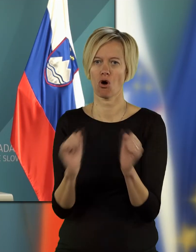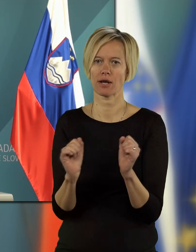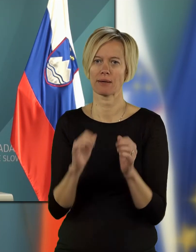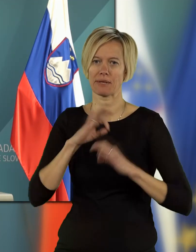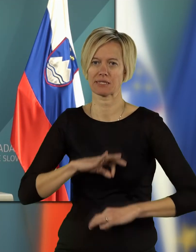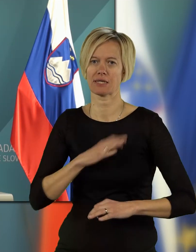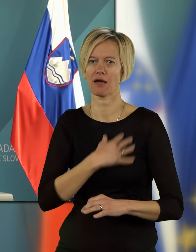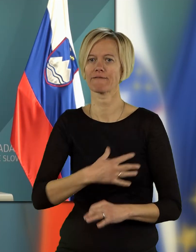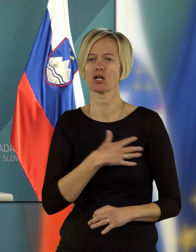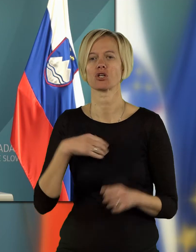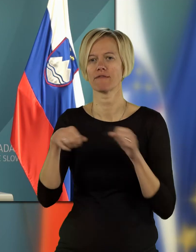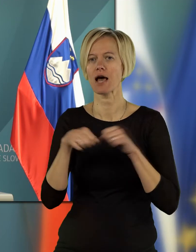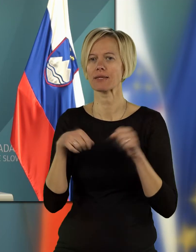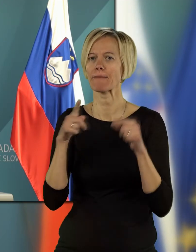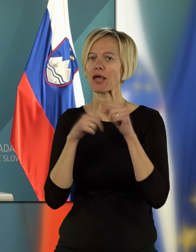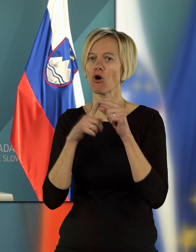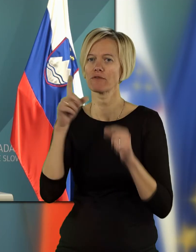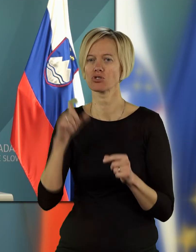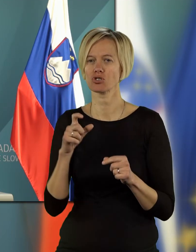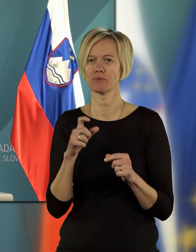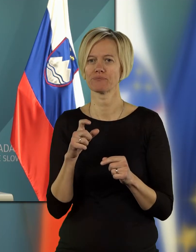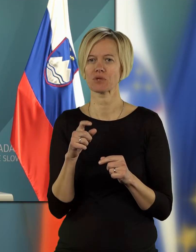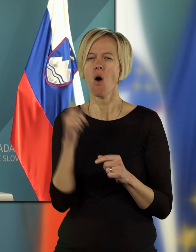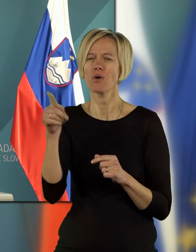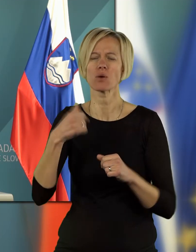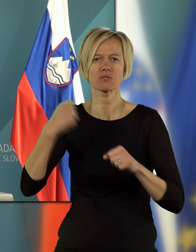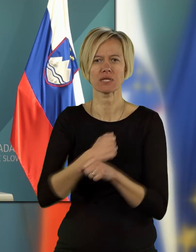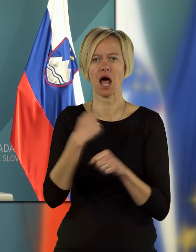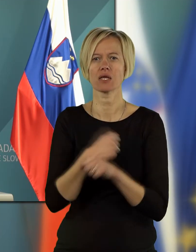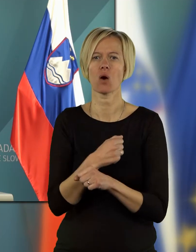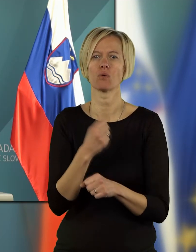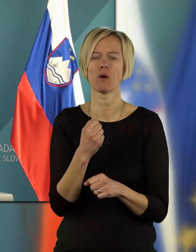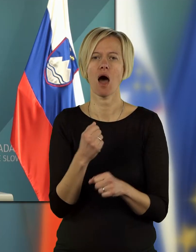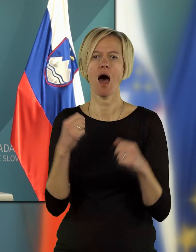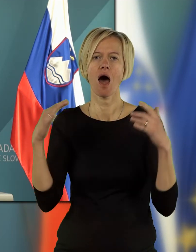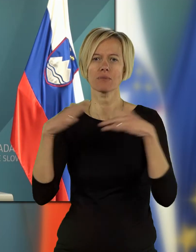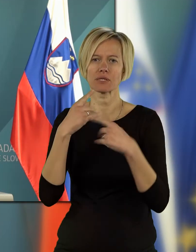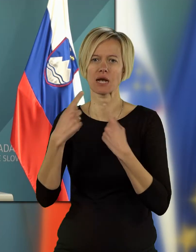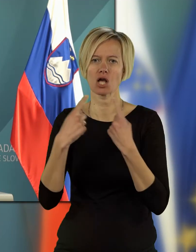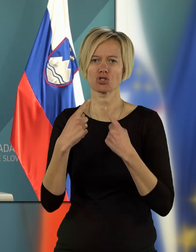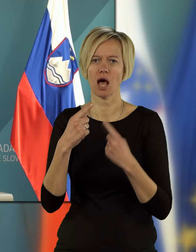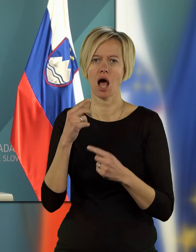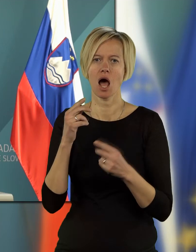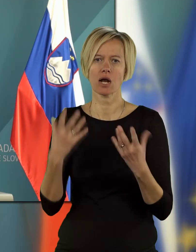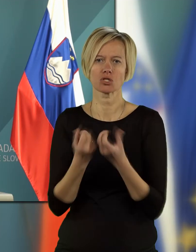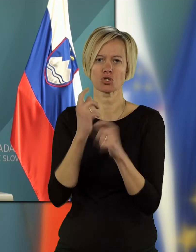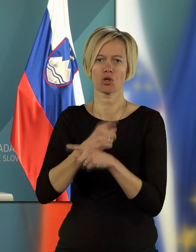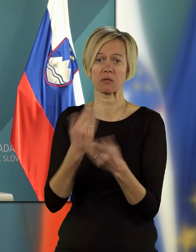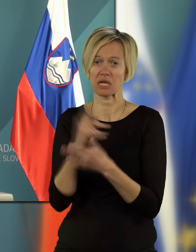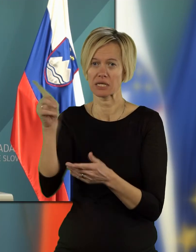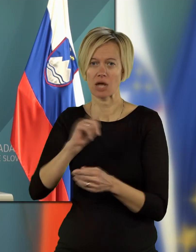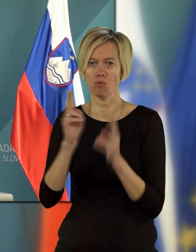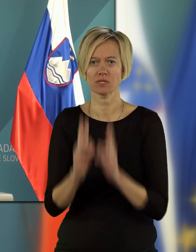da je v torek predsednik hrvaške vlade Plenković s tem, ko je vztrajal, da arbitražna razsodba za njih